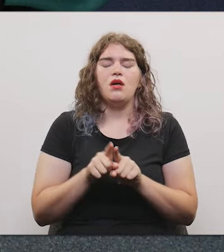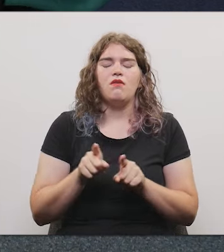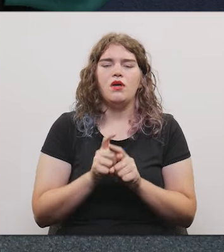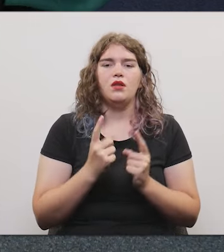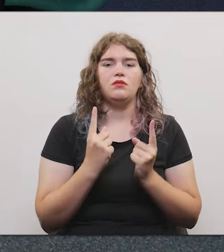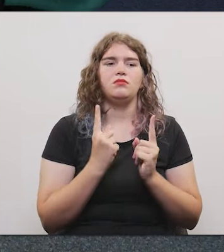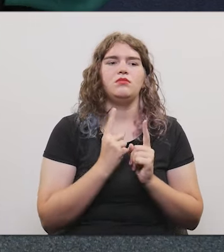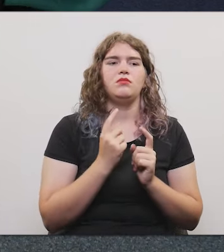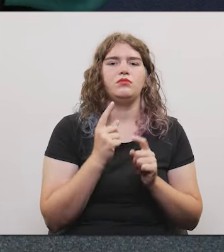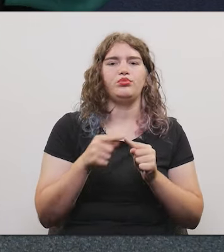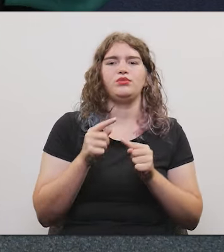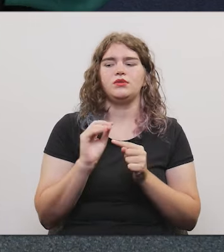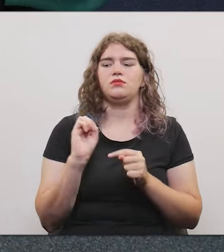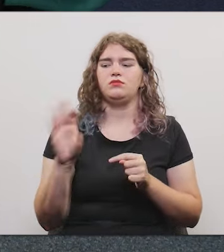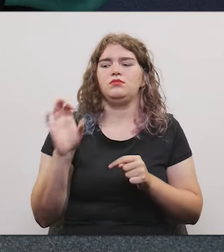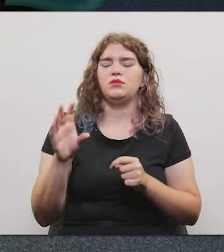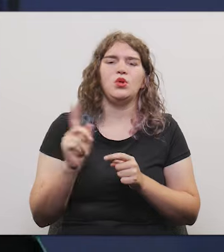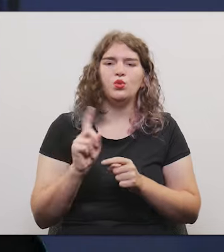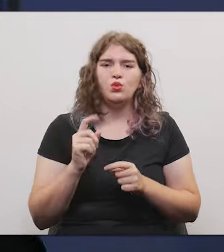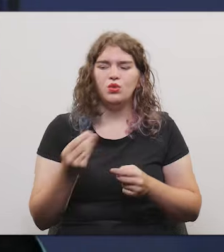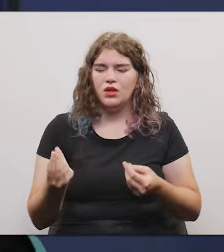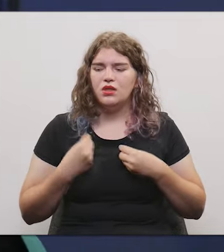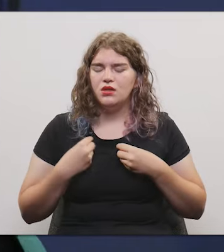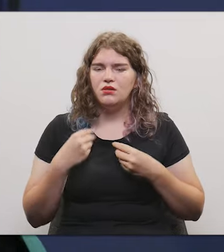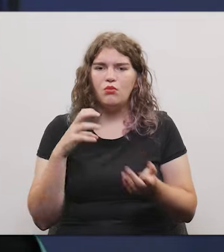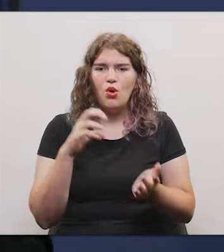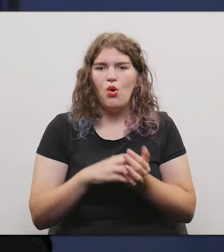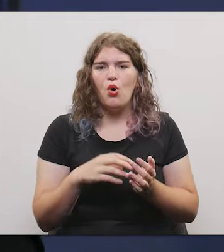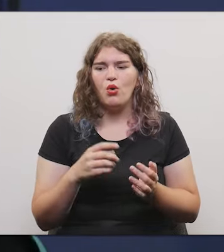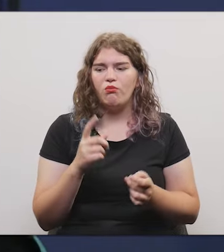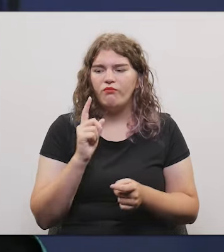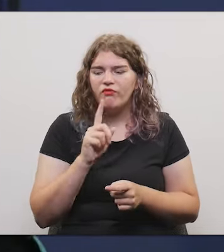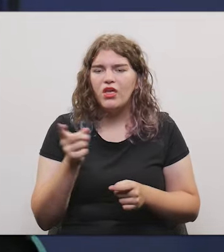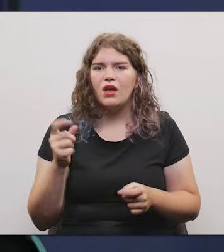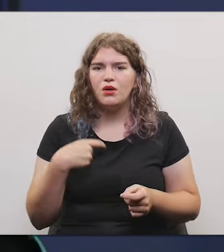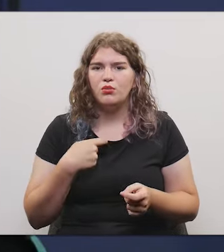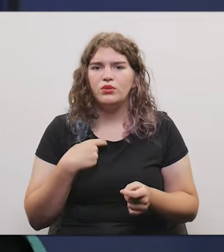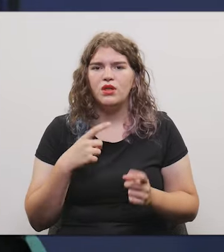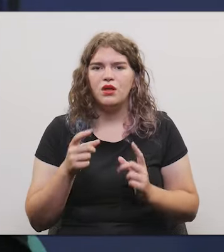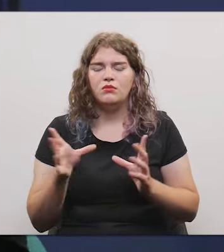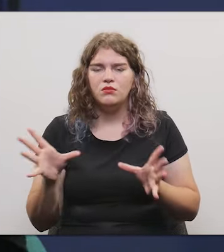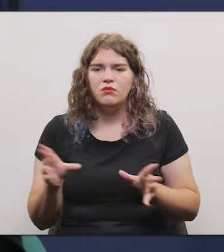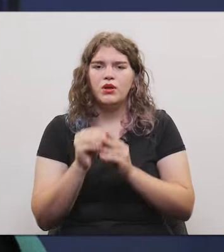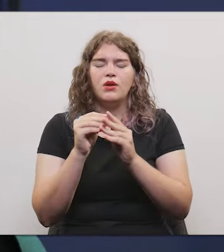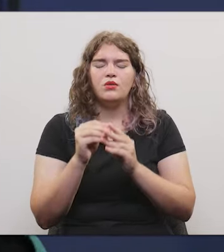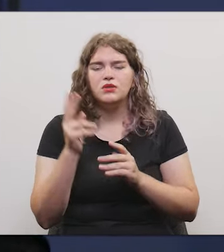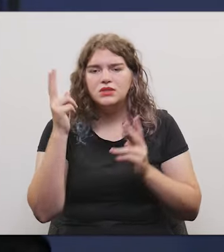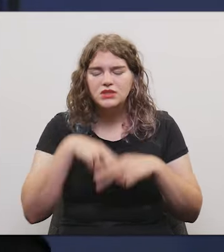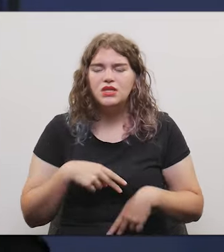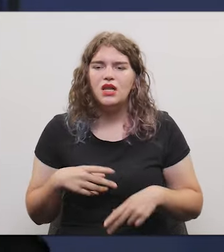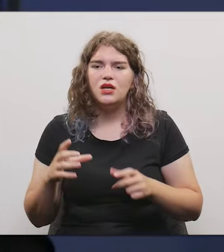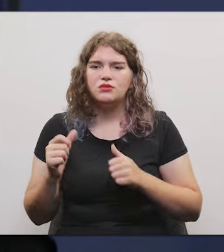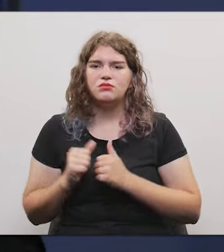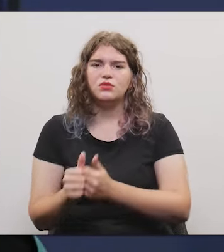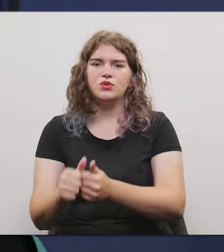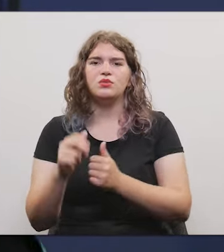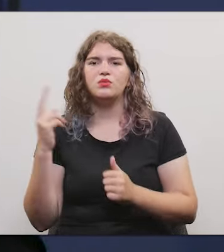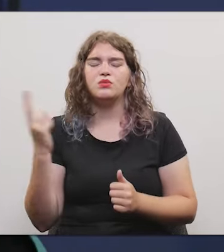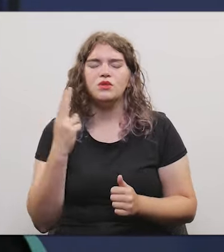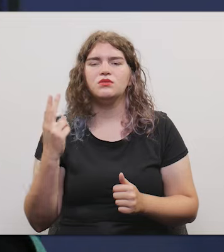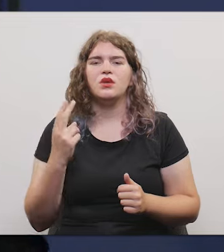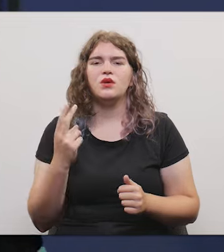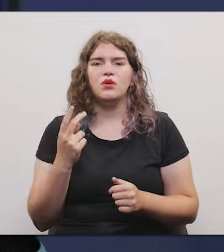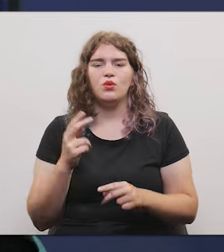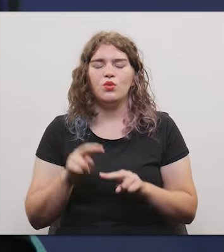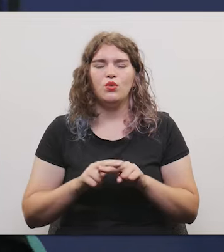dependență manipulativă cumva, ci ne ține efectiv într-o zonă în care suntem în acord cu Dumnezeu și